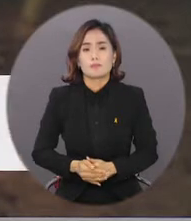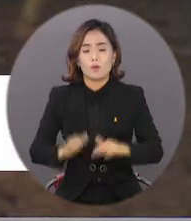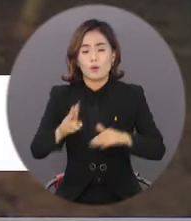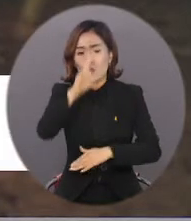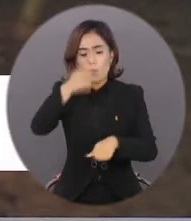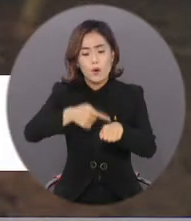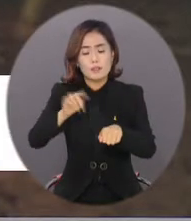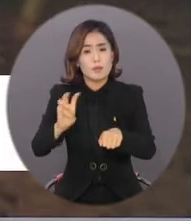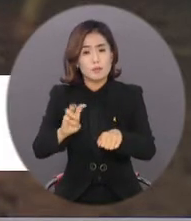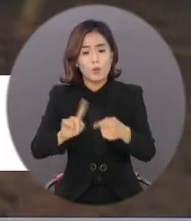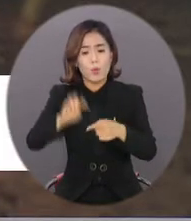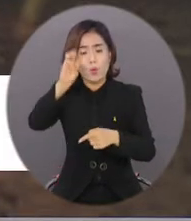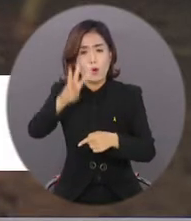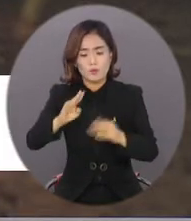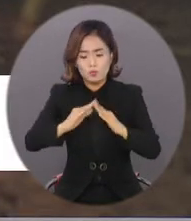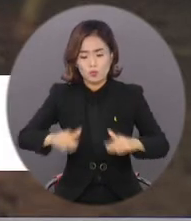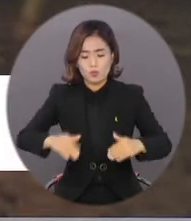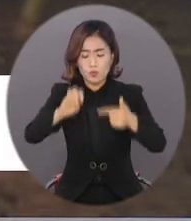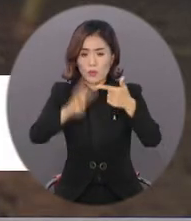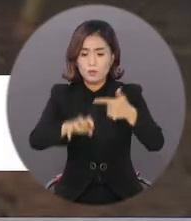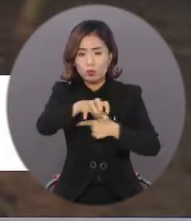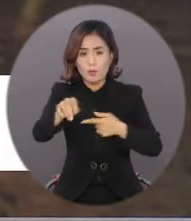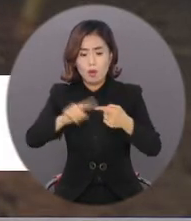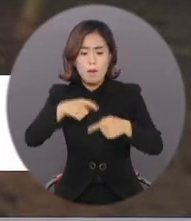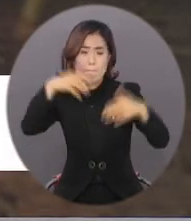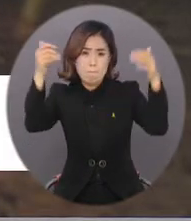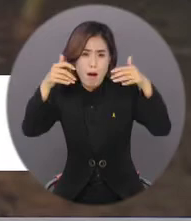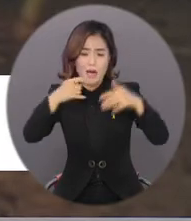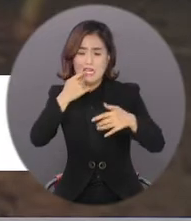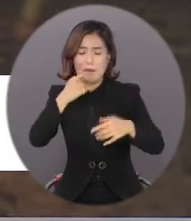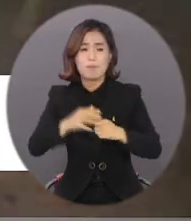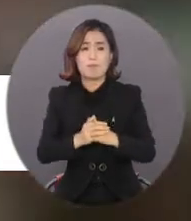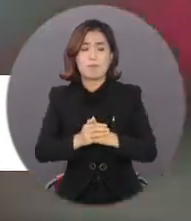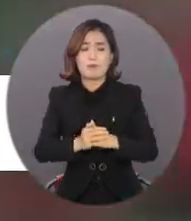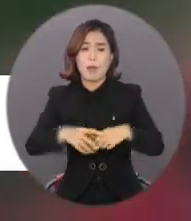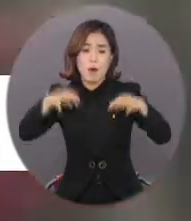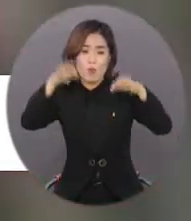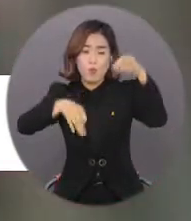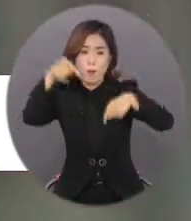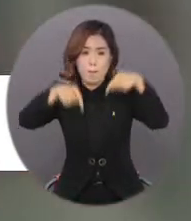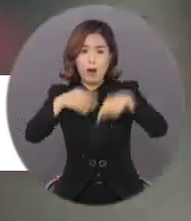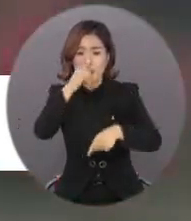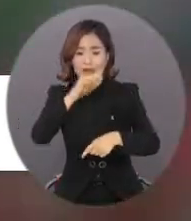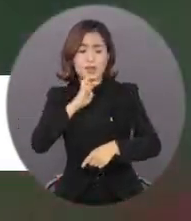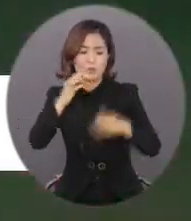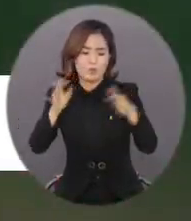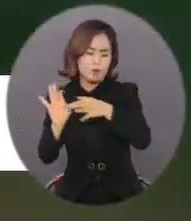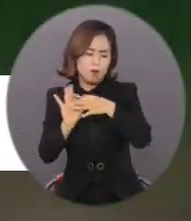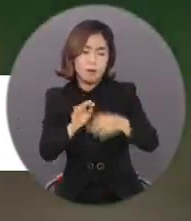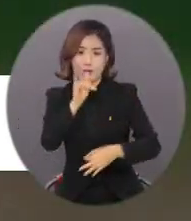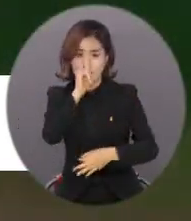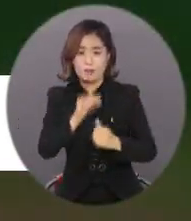오늘 오후 1시 반쯤 광주와 나주 동강면 등에 폭우와 함께 지름 1cm 크기의 우박이 30분 동안